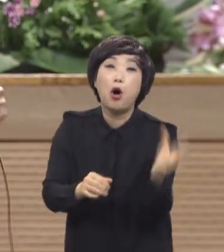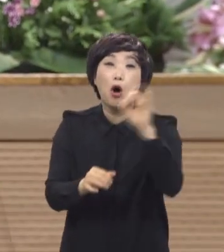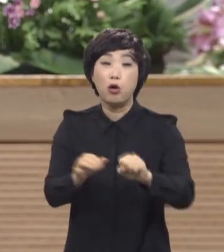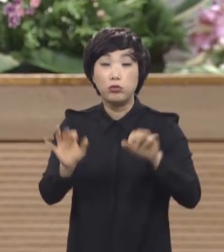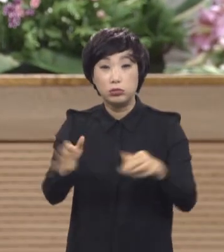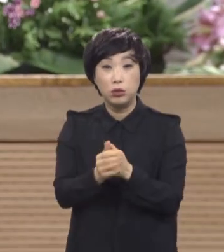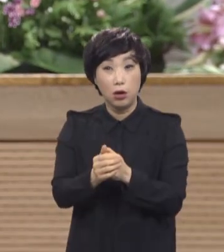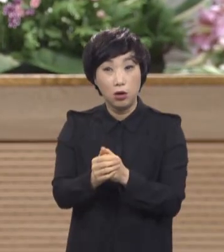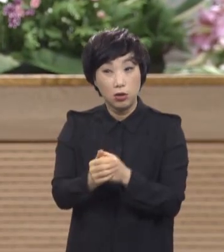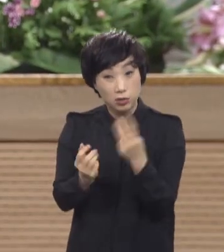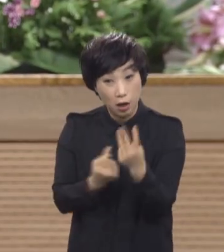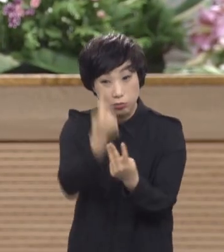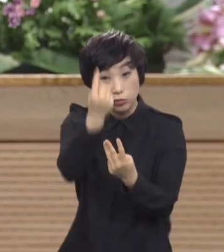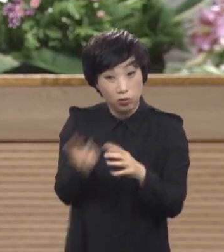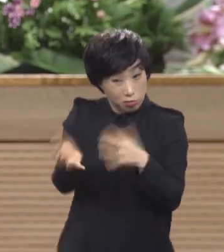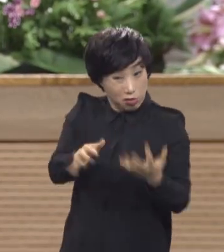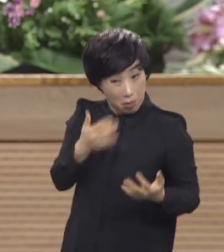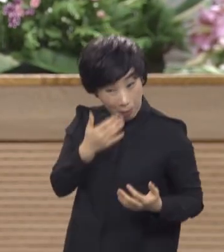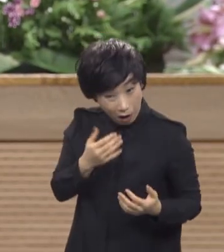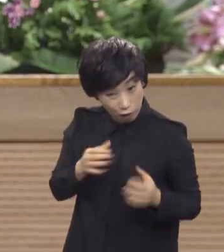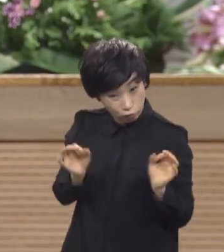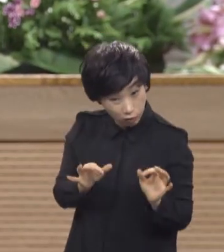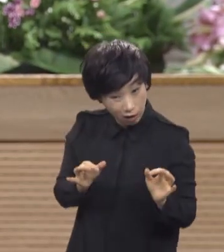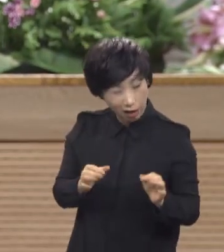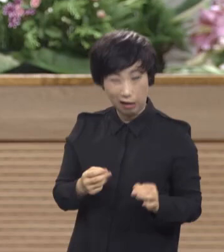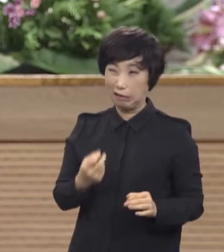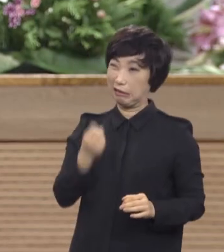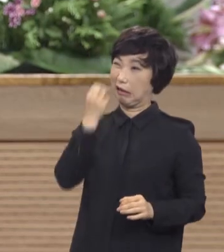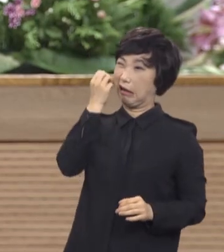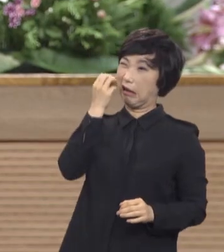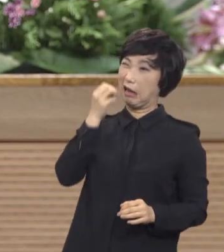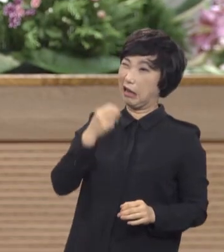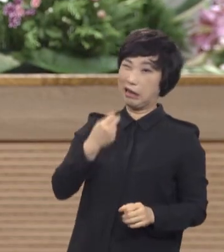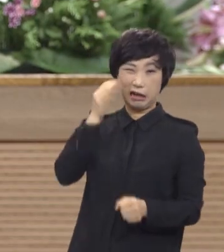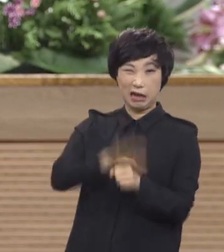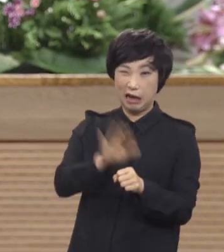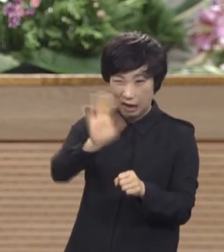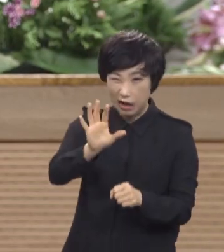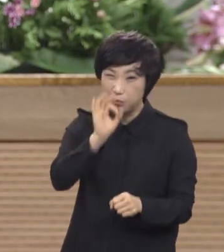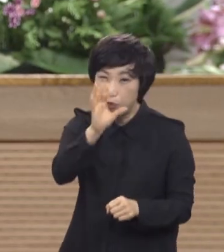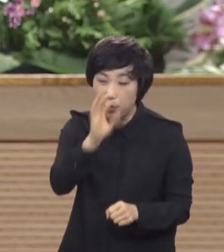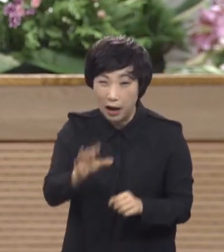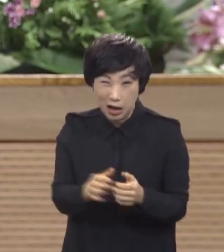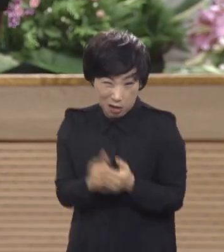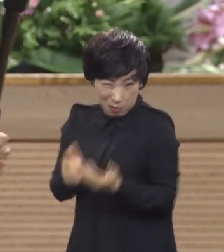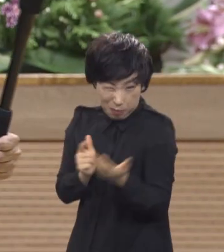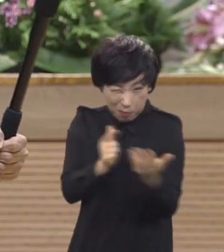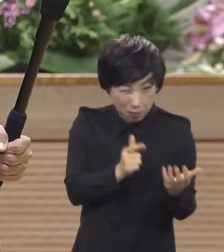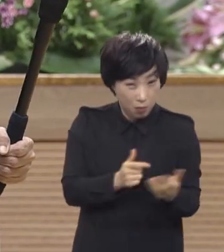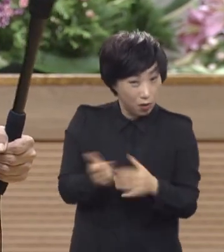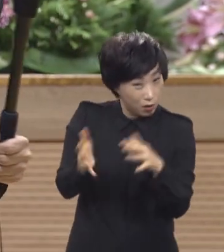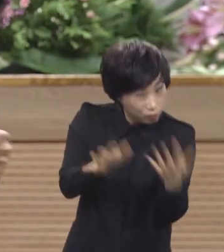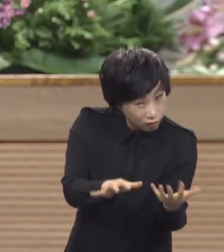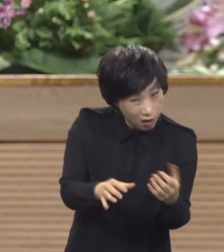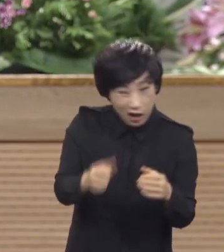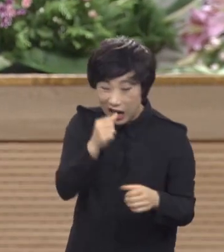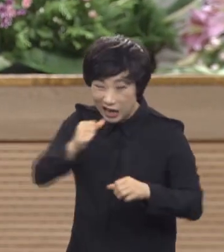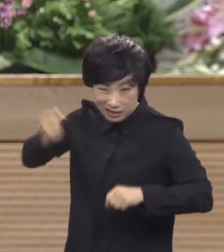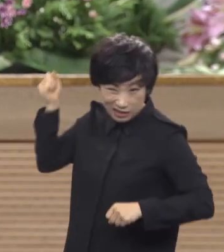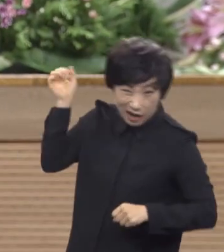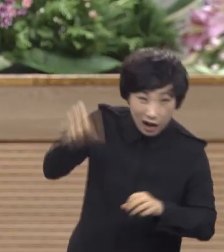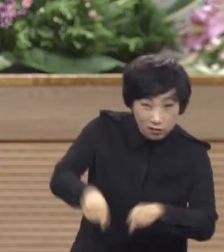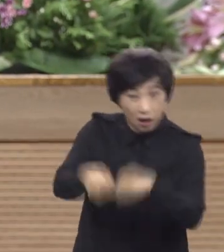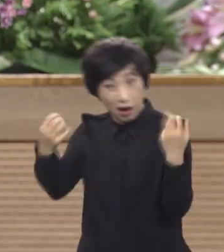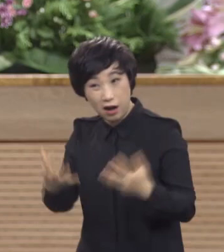어마어마한 숫자가 탯줍는 소리지 뭐 총으로 쏴서 죽겠어 폭탄이 떨어져서 죽겠어 이런